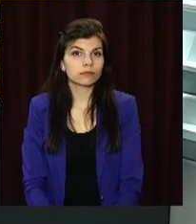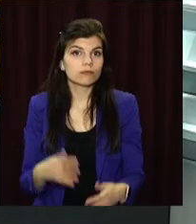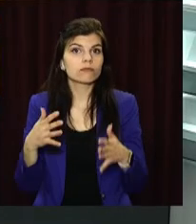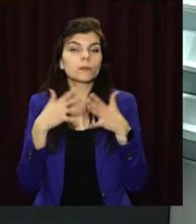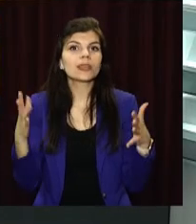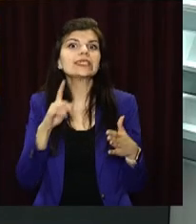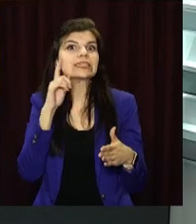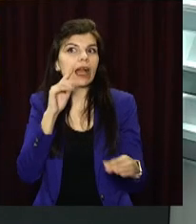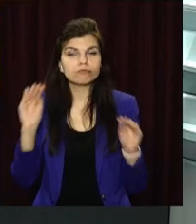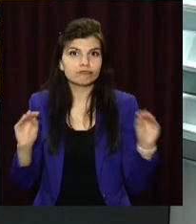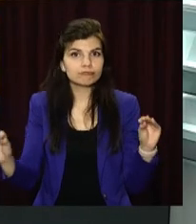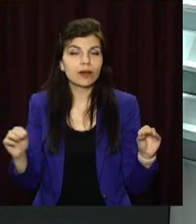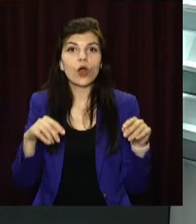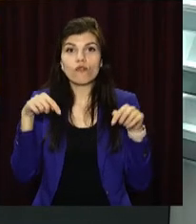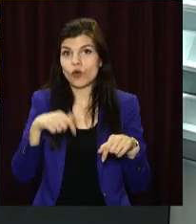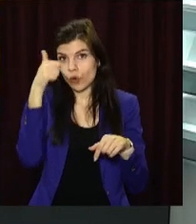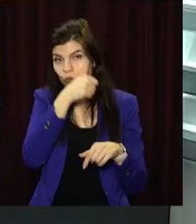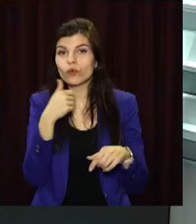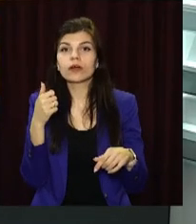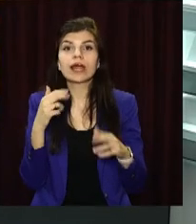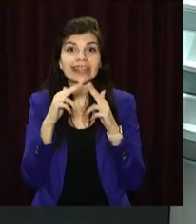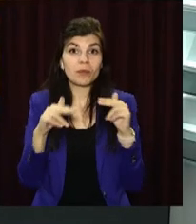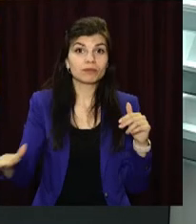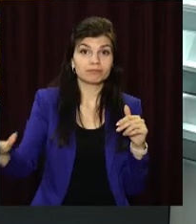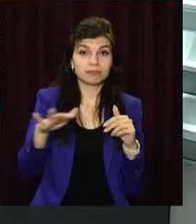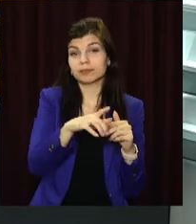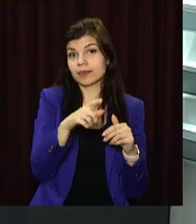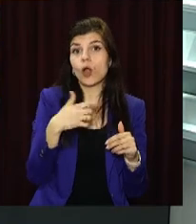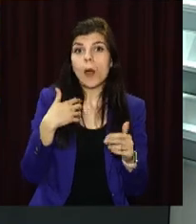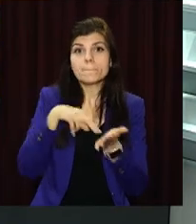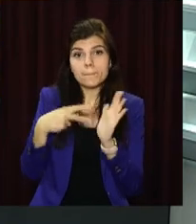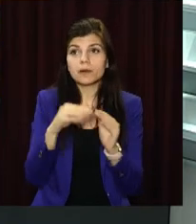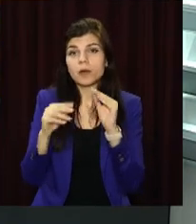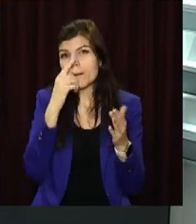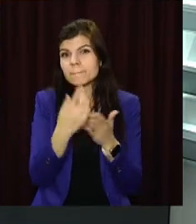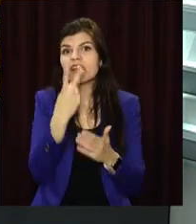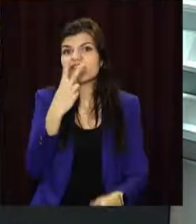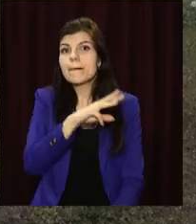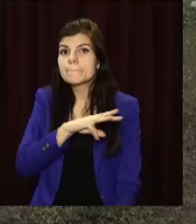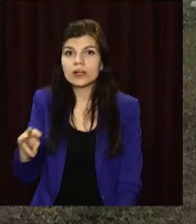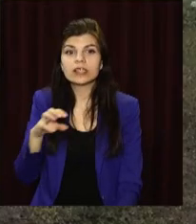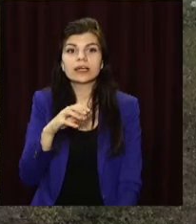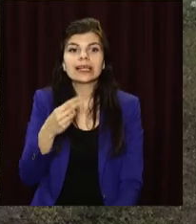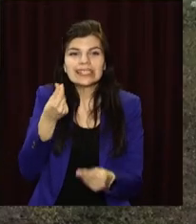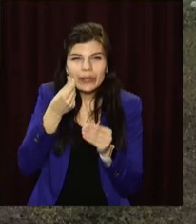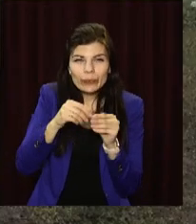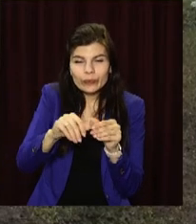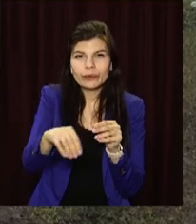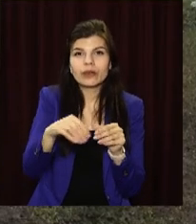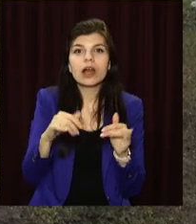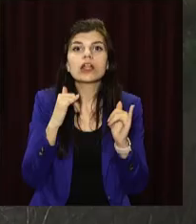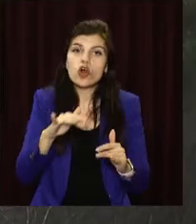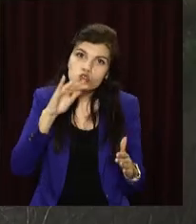Масштабне озеленення. Цьогоріч у лісгоспах Дніпропетровщини планують висадити майже 2 мільйони сіянців та саджанців